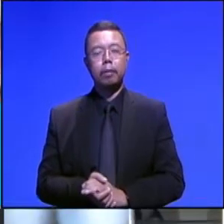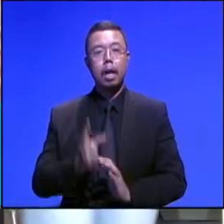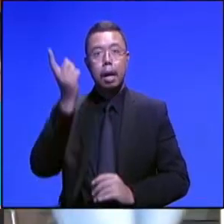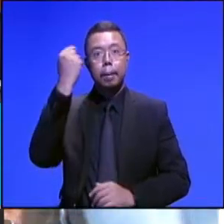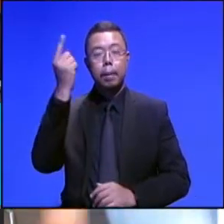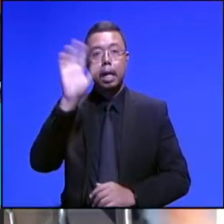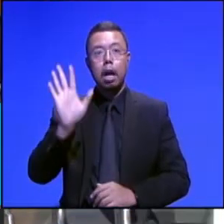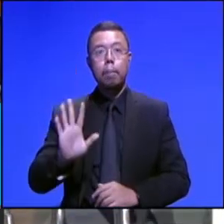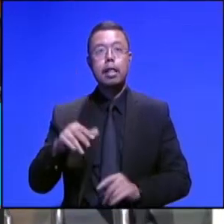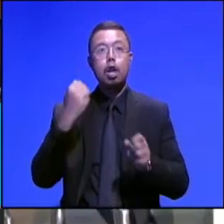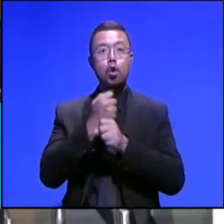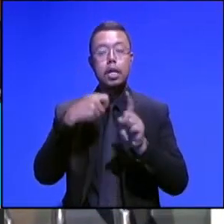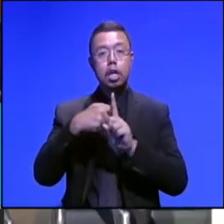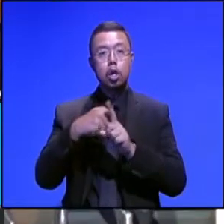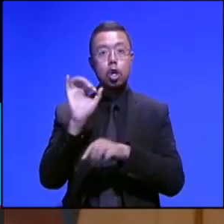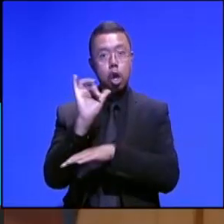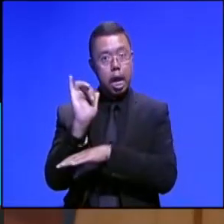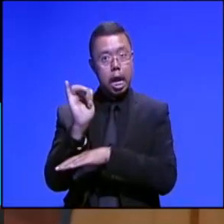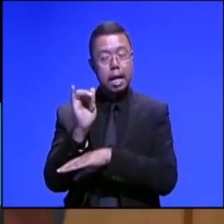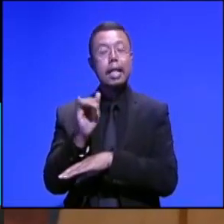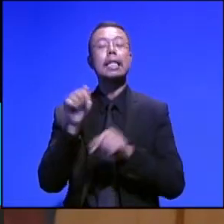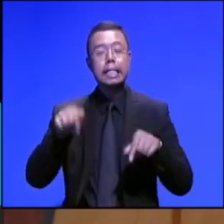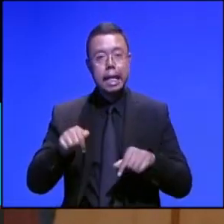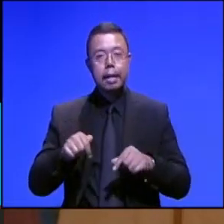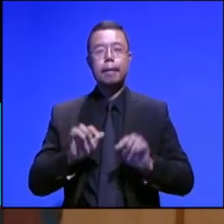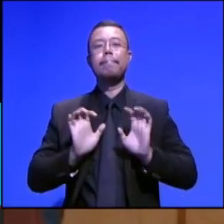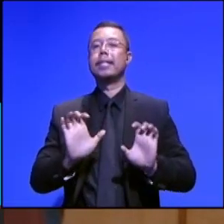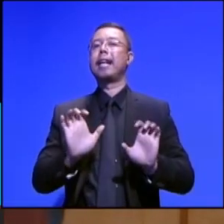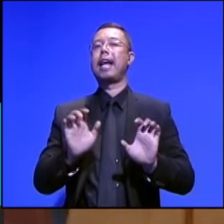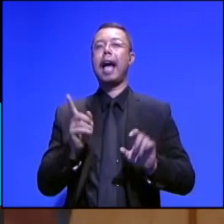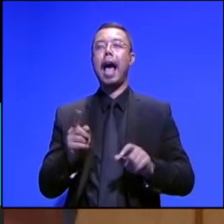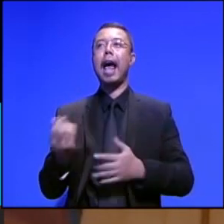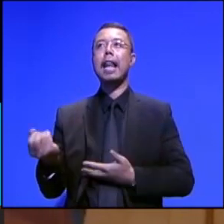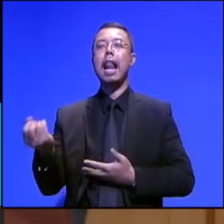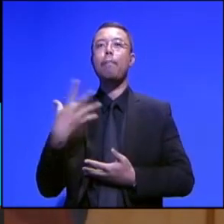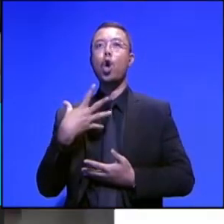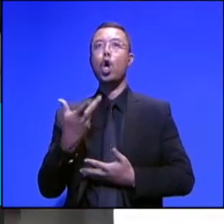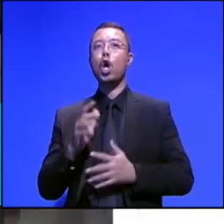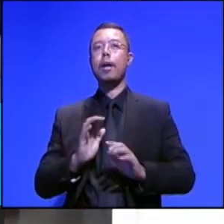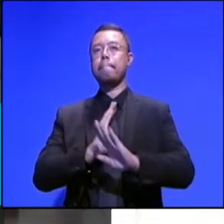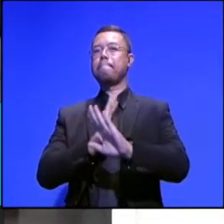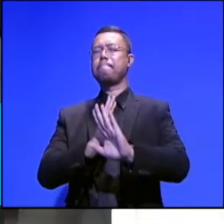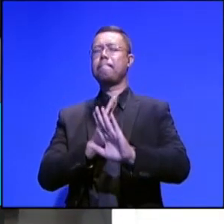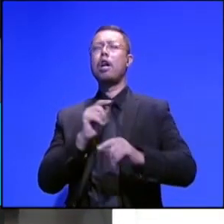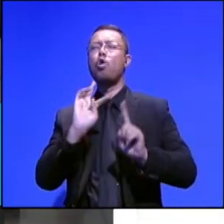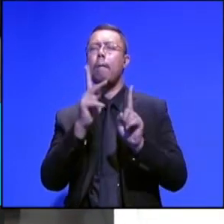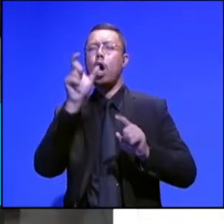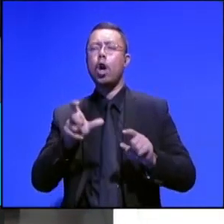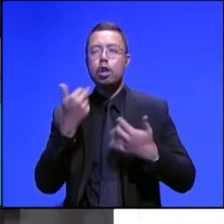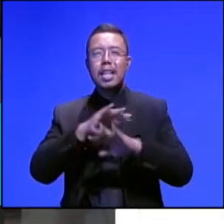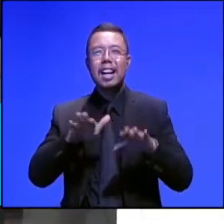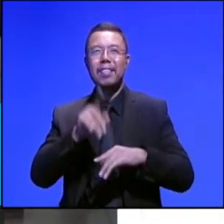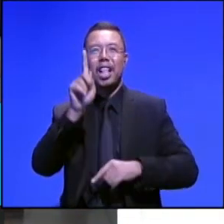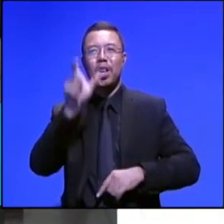Pemerintah Kabupaten Gunung Kidul, Daerah Istimewa Yogyakarta melakukan antisipasi terkait laporan 12 orang dirawat dan satu diantaranya meninggal